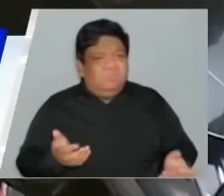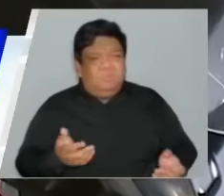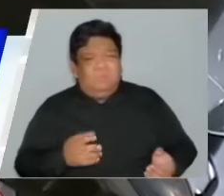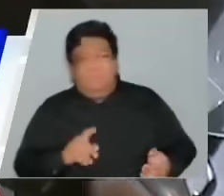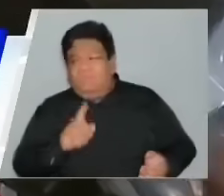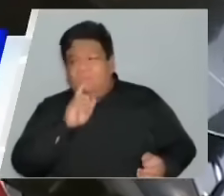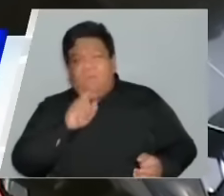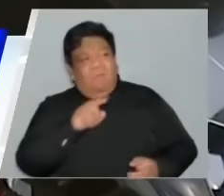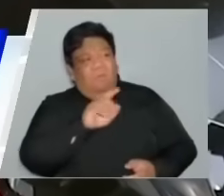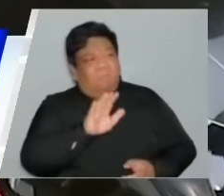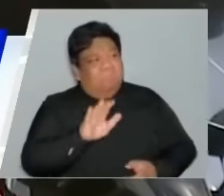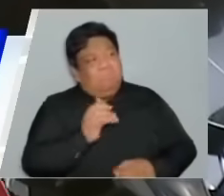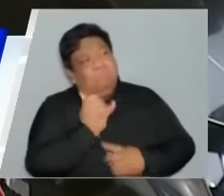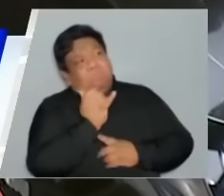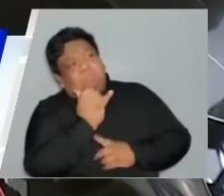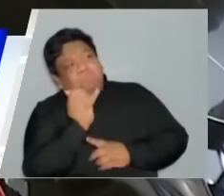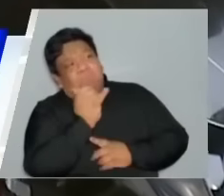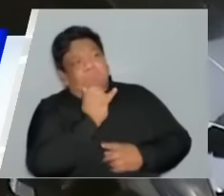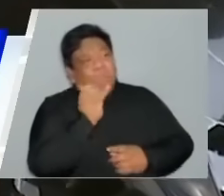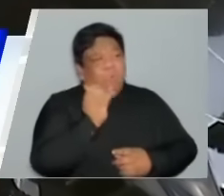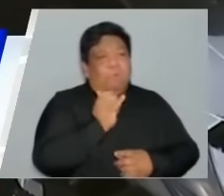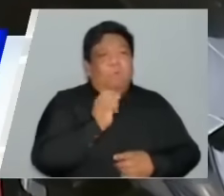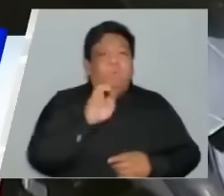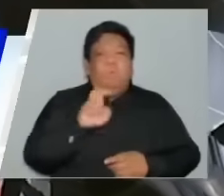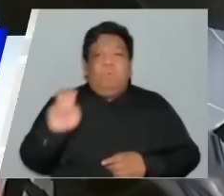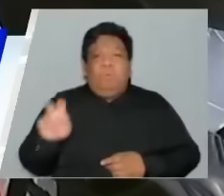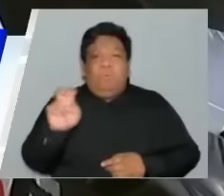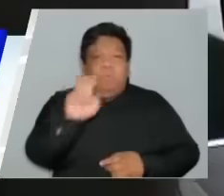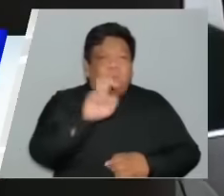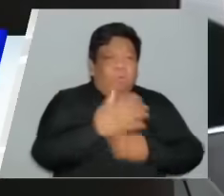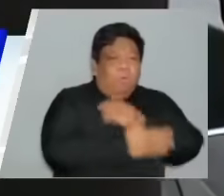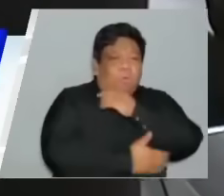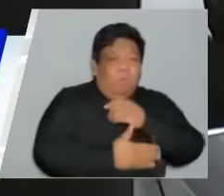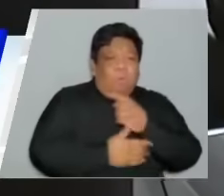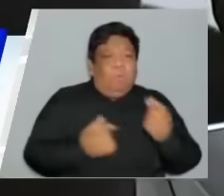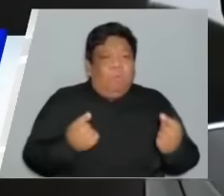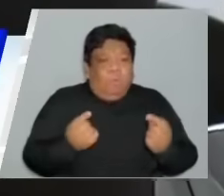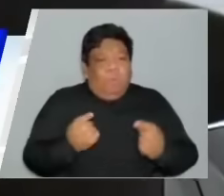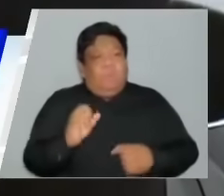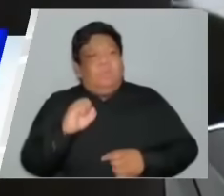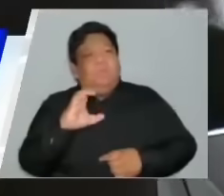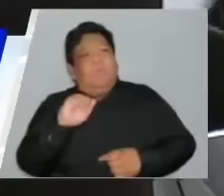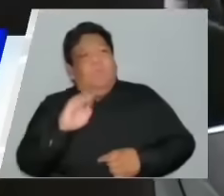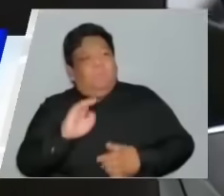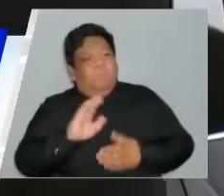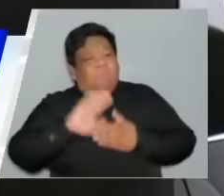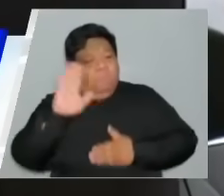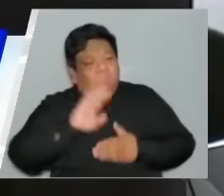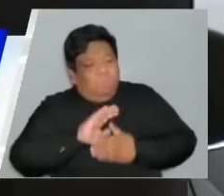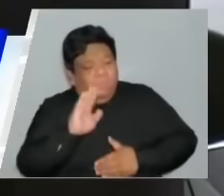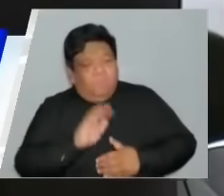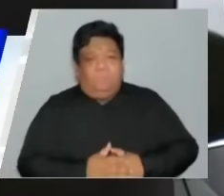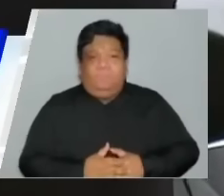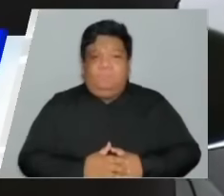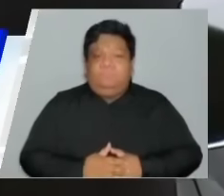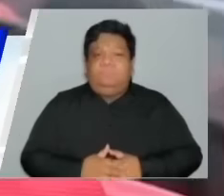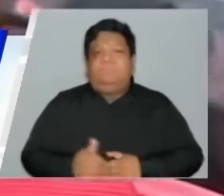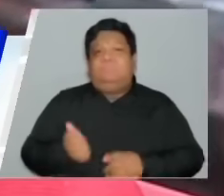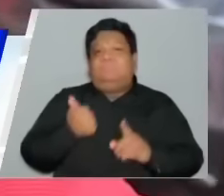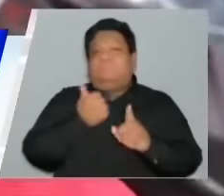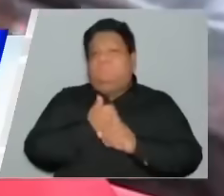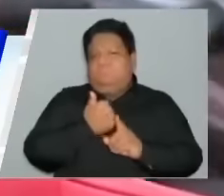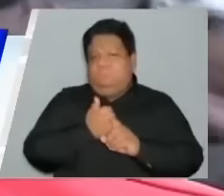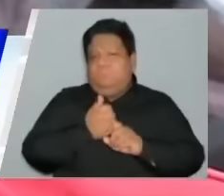yung pumunta siya ng bansa, scam yung ginagawa niyang content. Pamamasadang ipinambubuhay niya sa pamilya, pero dahil sa